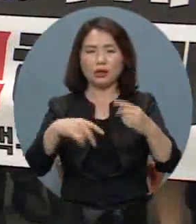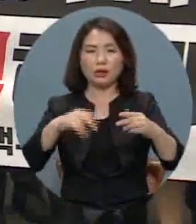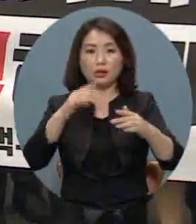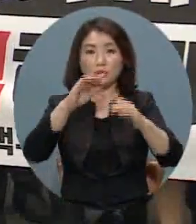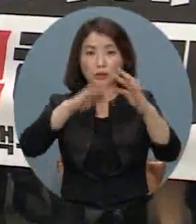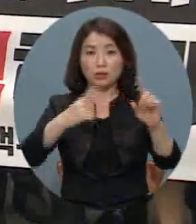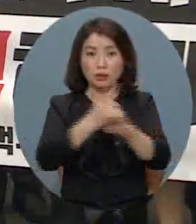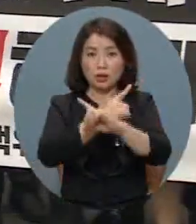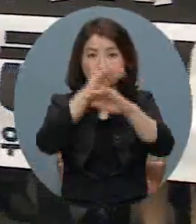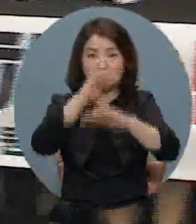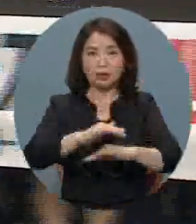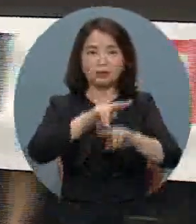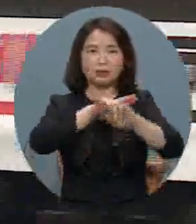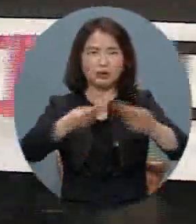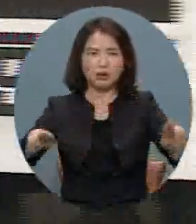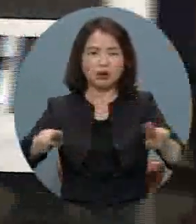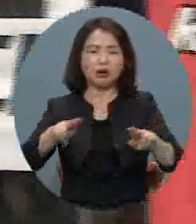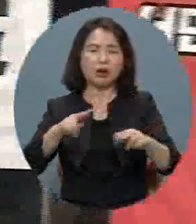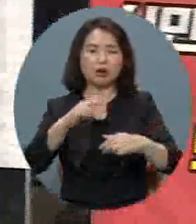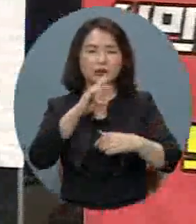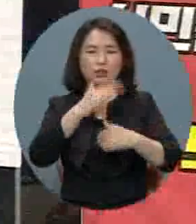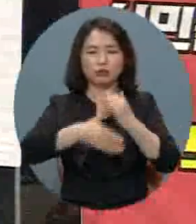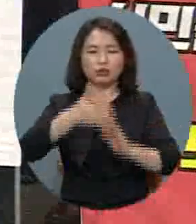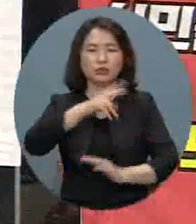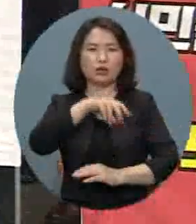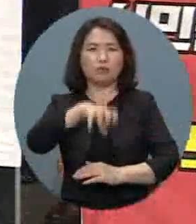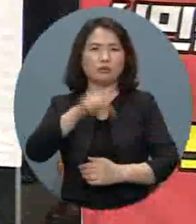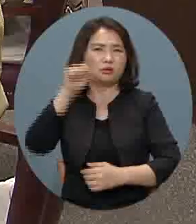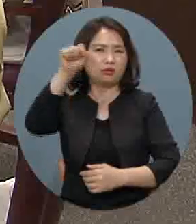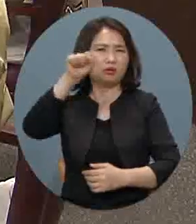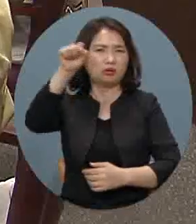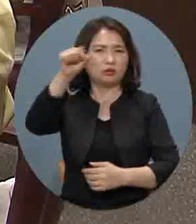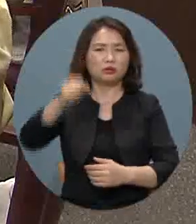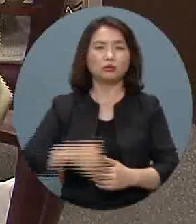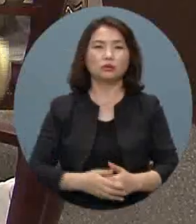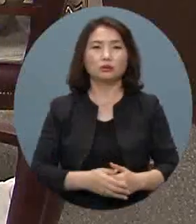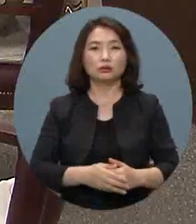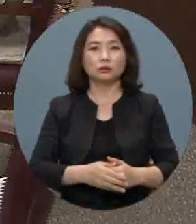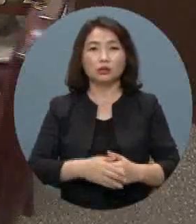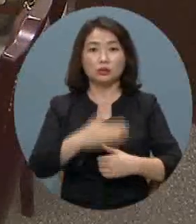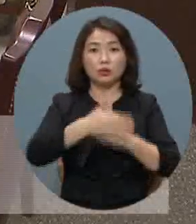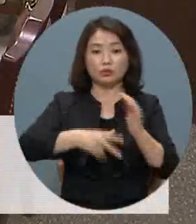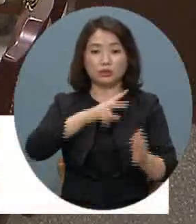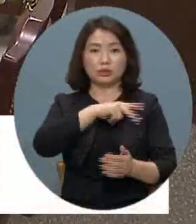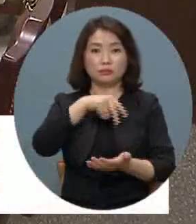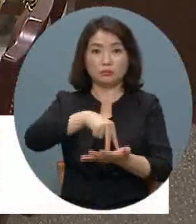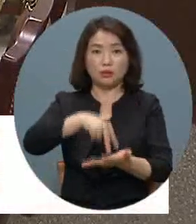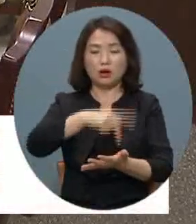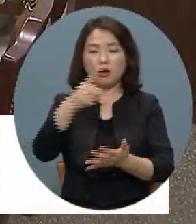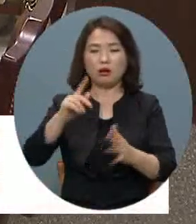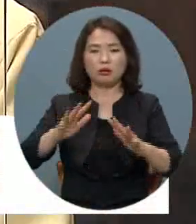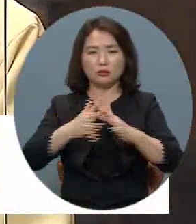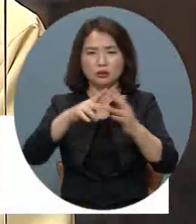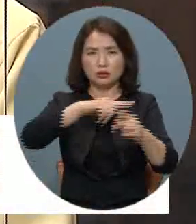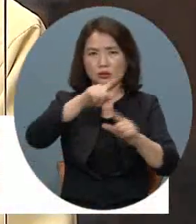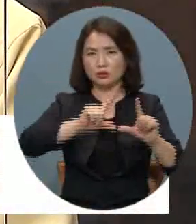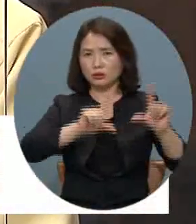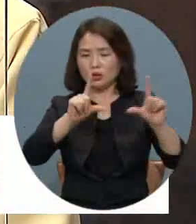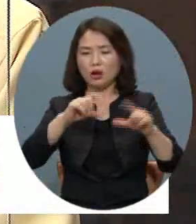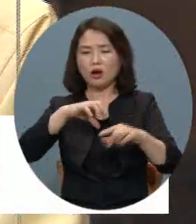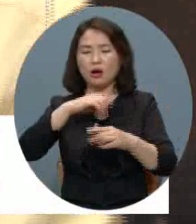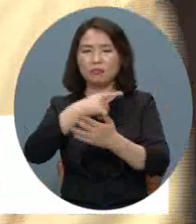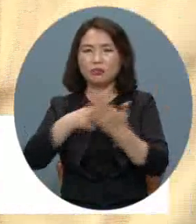주장하며 대구시 의회 앞에서 시위를 벌였습니다. 결국 대구시 의회는 지역 건설 경기와 주민